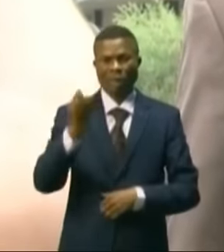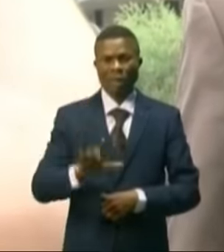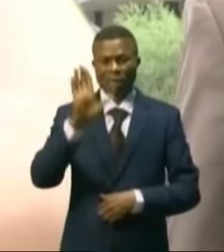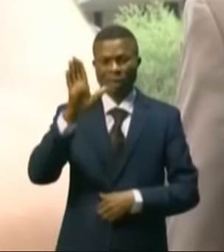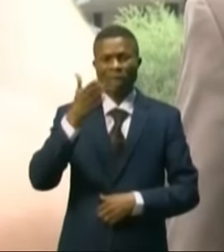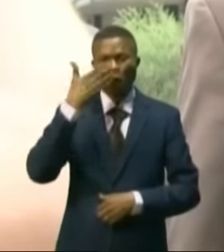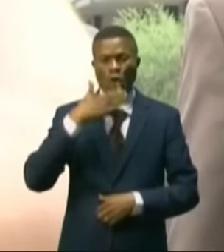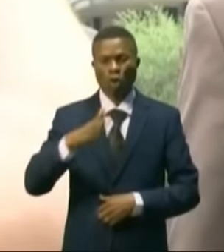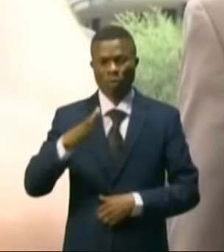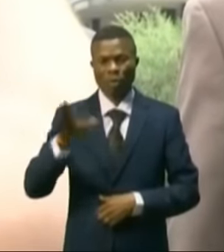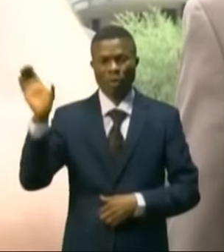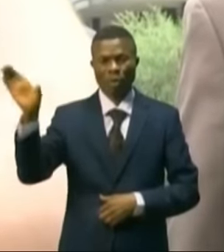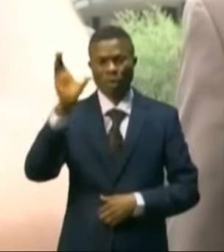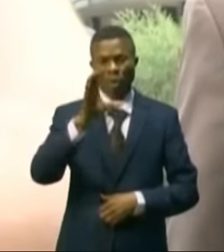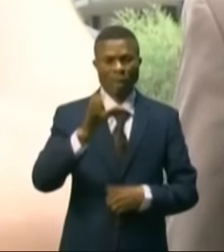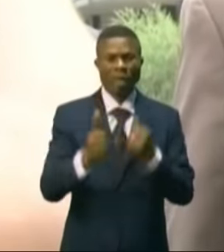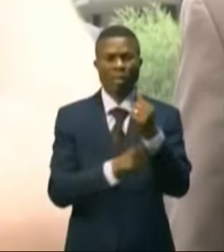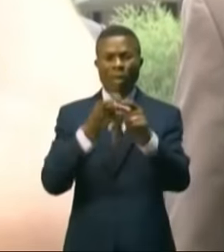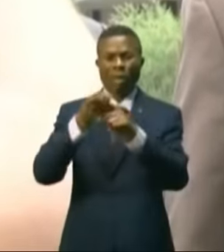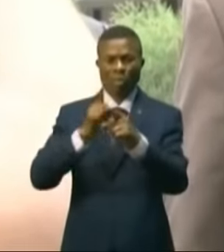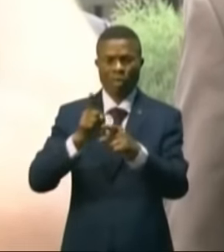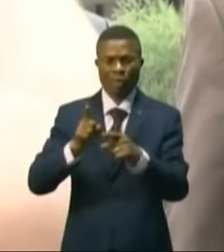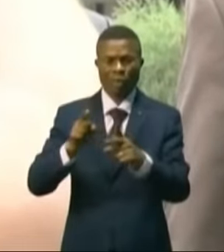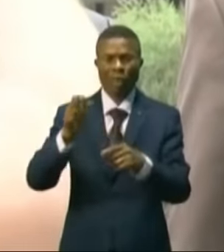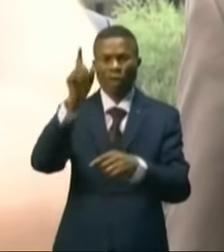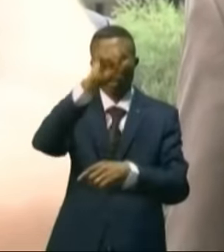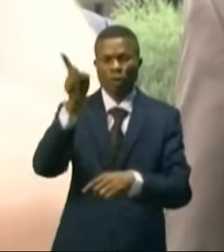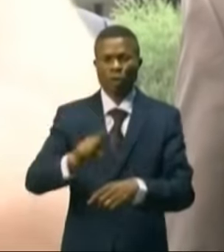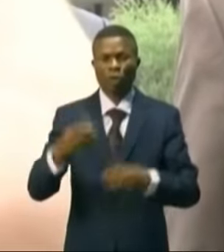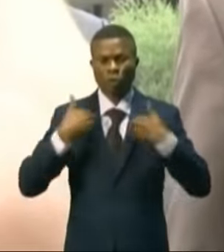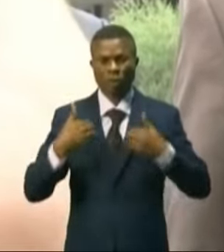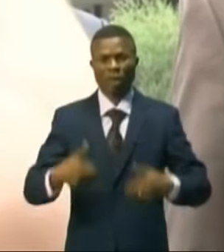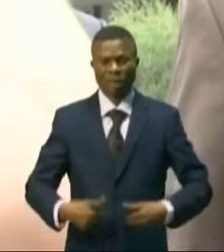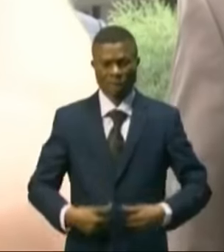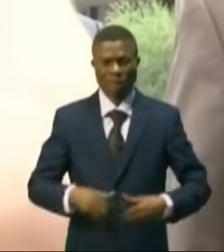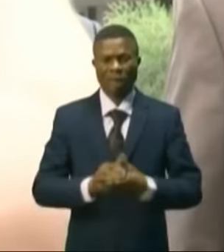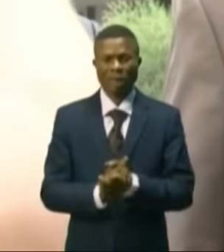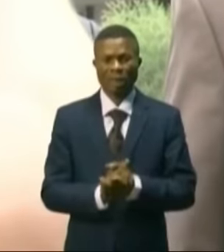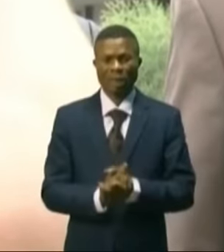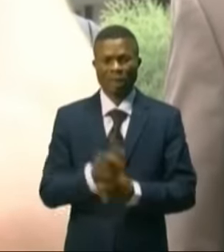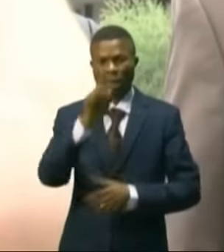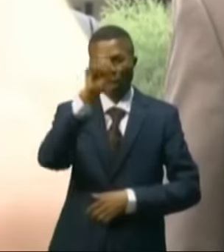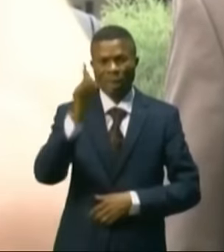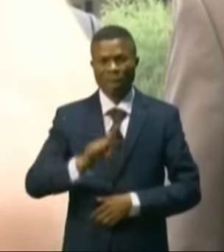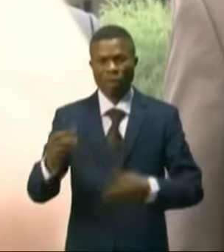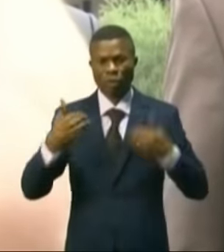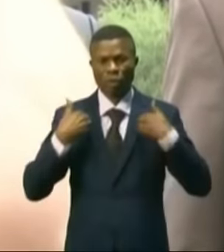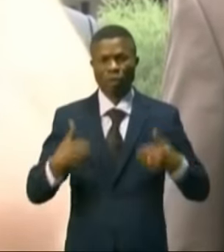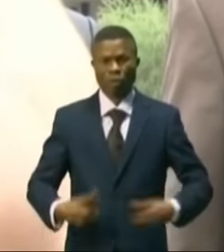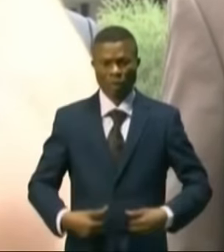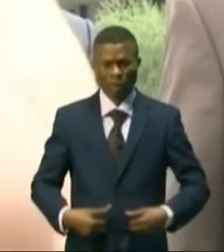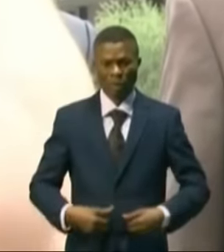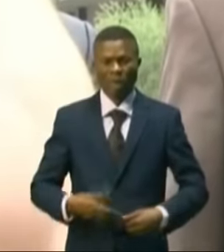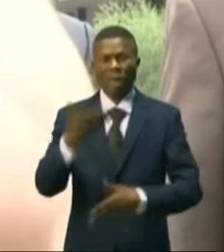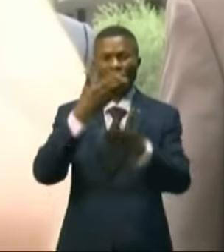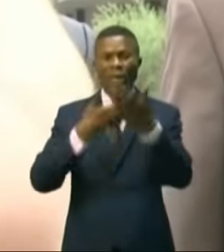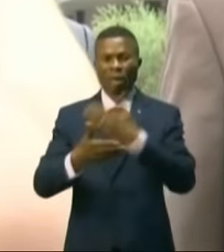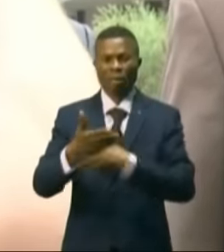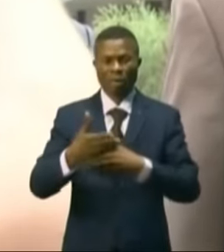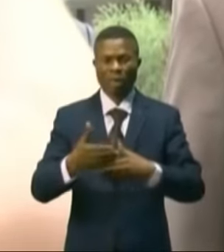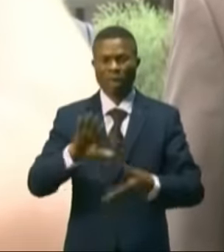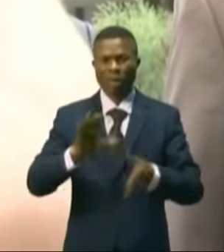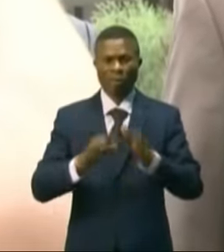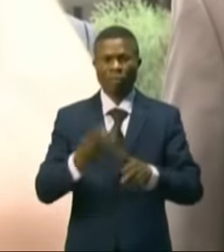santé. Les participants viennent de différentes zones de santé. Il y a des zones de santé qui sont représentées par au moins